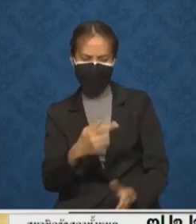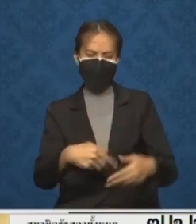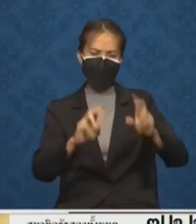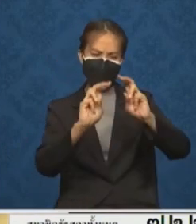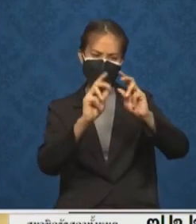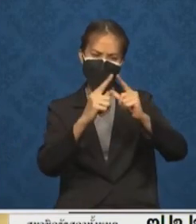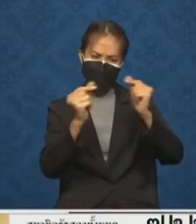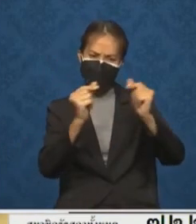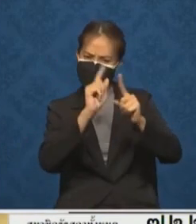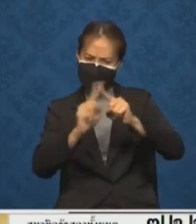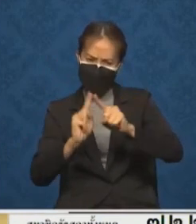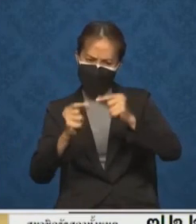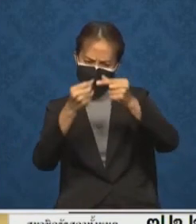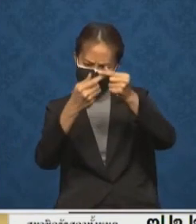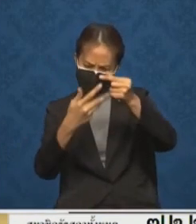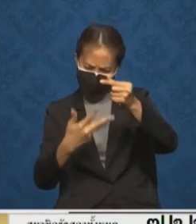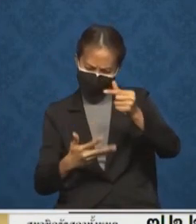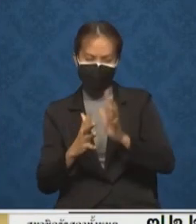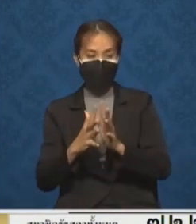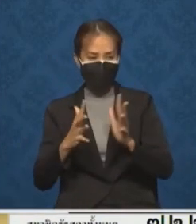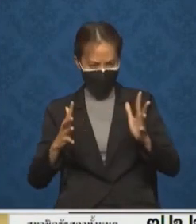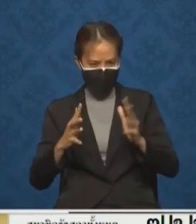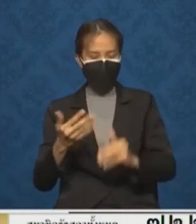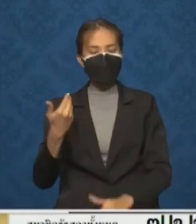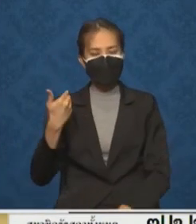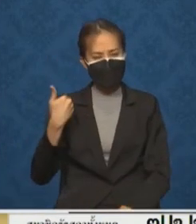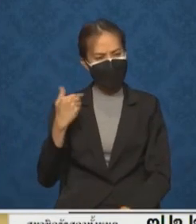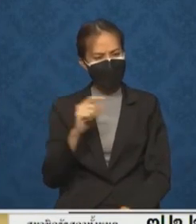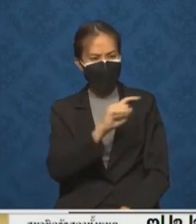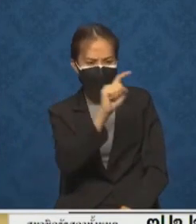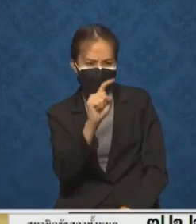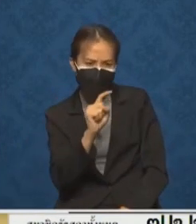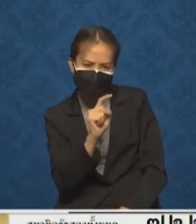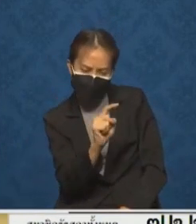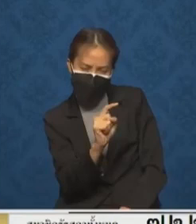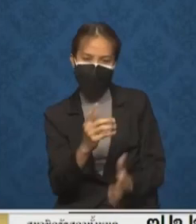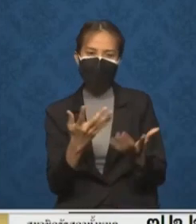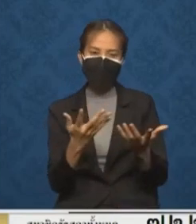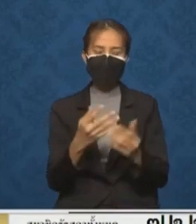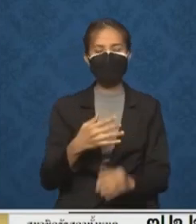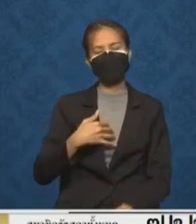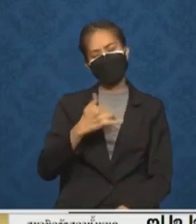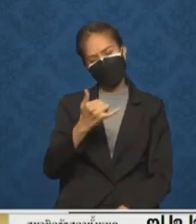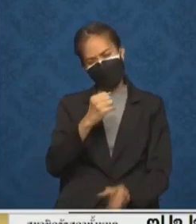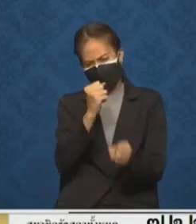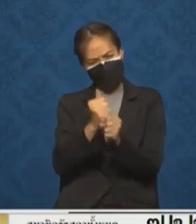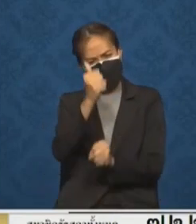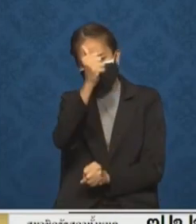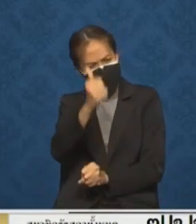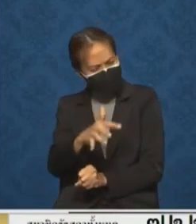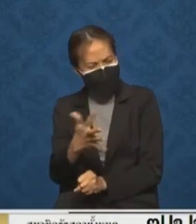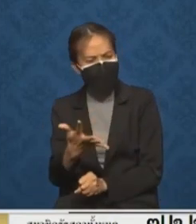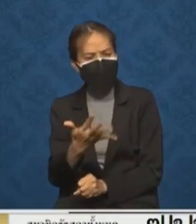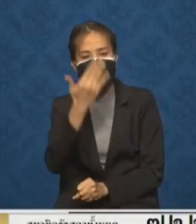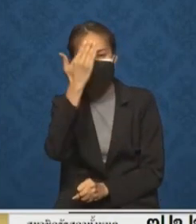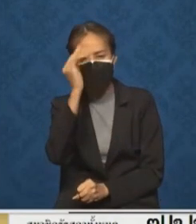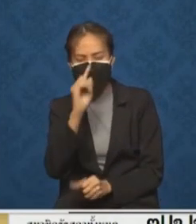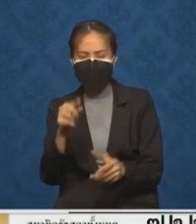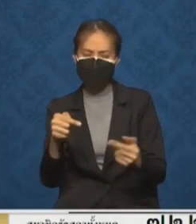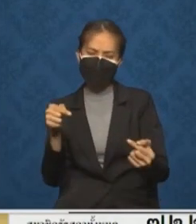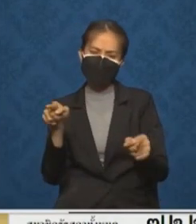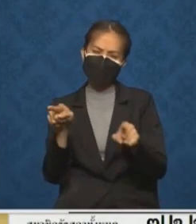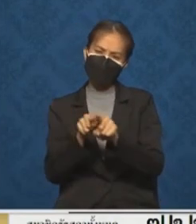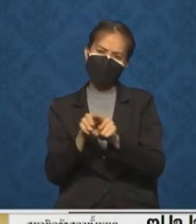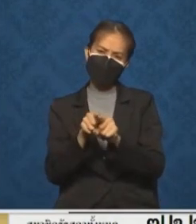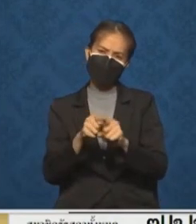นเดียวกันครับบางท่านก็ตั้งข้อสังเกตว่าคงไม่สามารถจะทำเช่นนั้นได้เพราะดูจะขัด